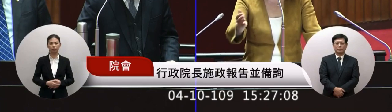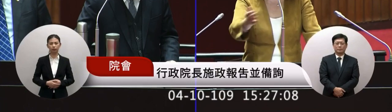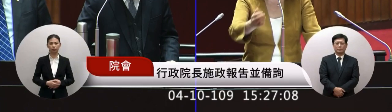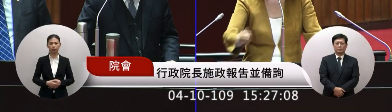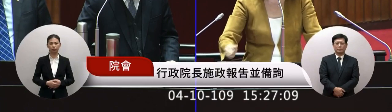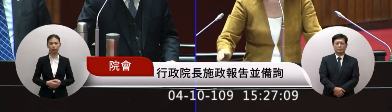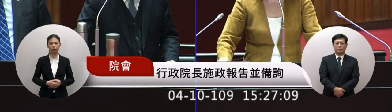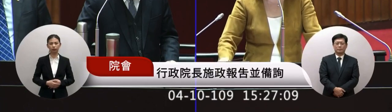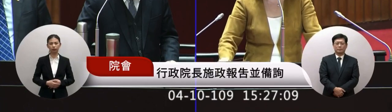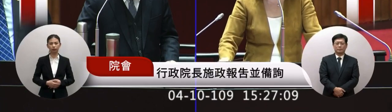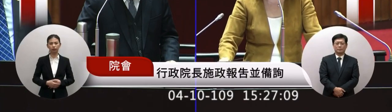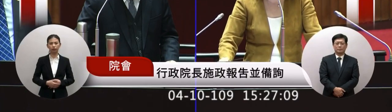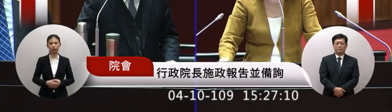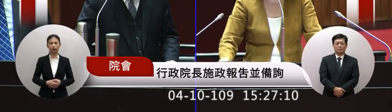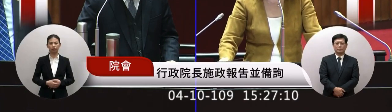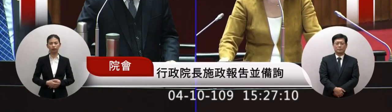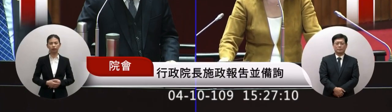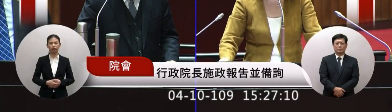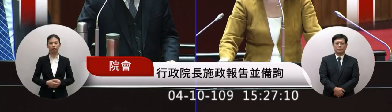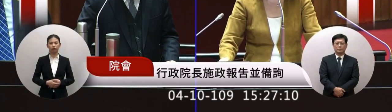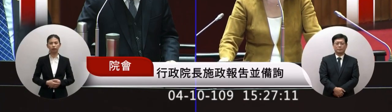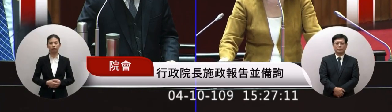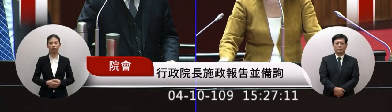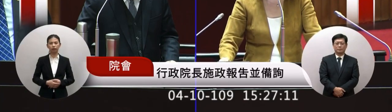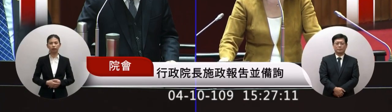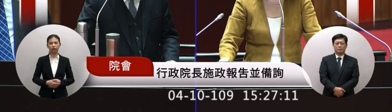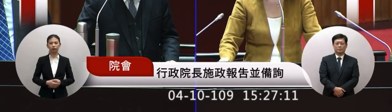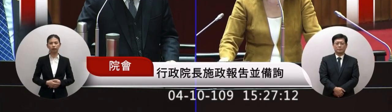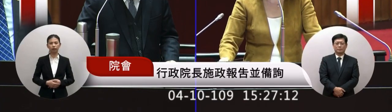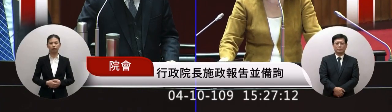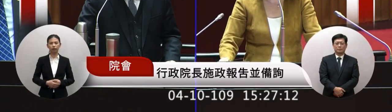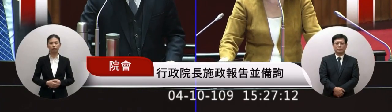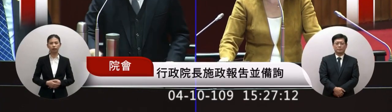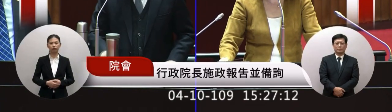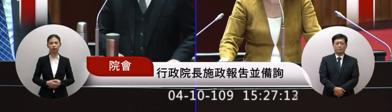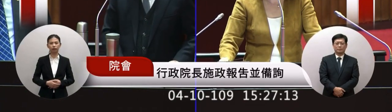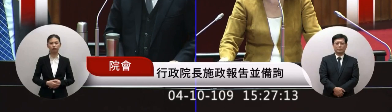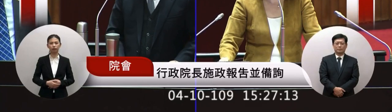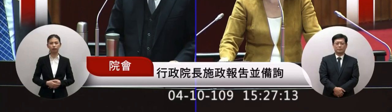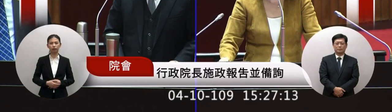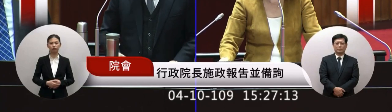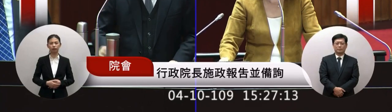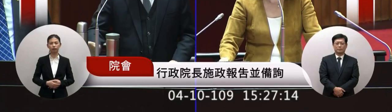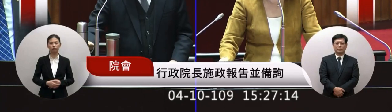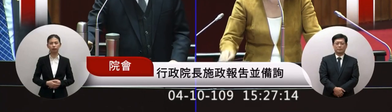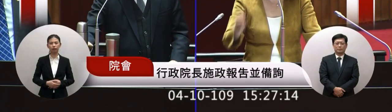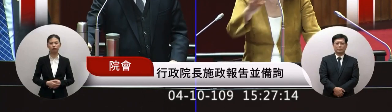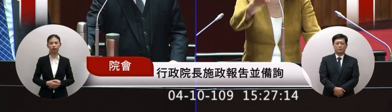需要。